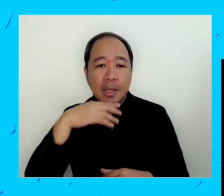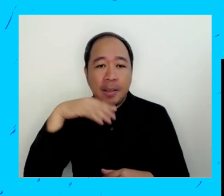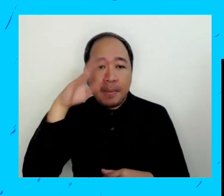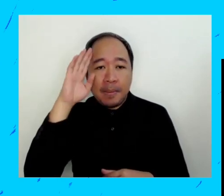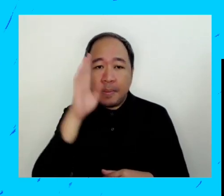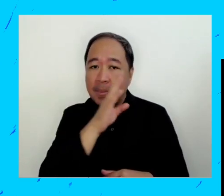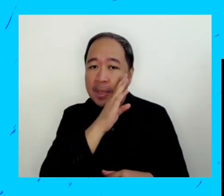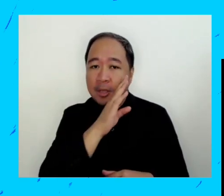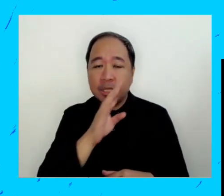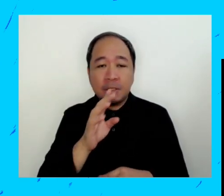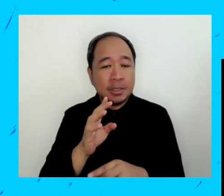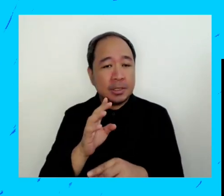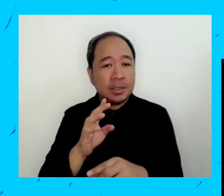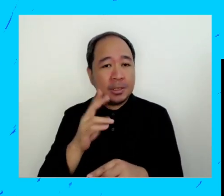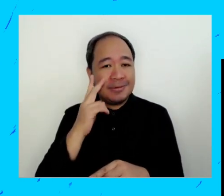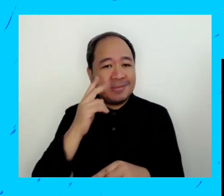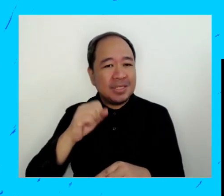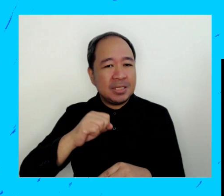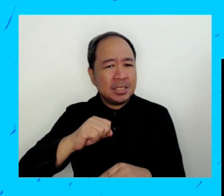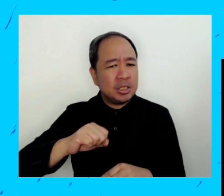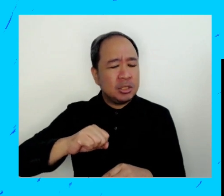Les parents sont un peu timides